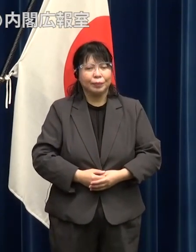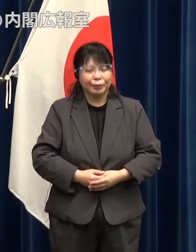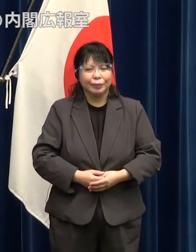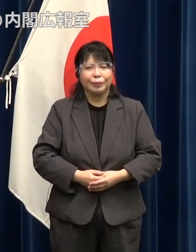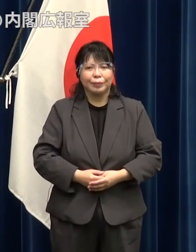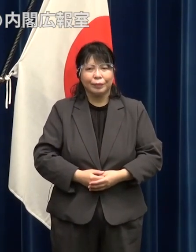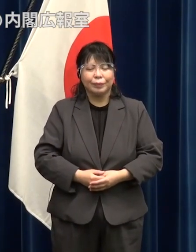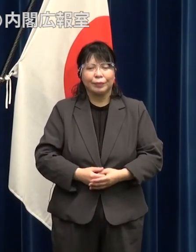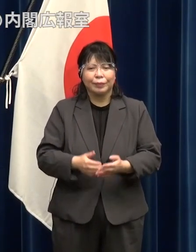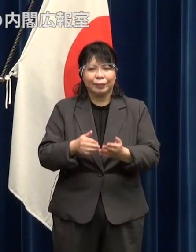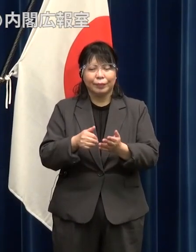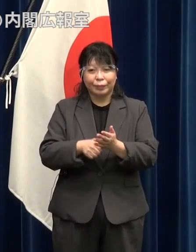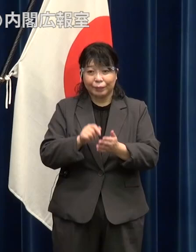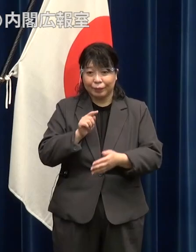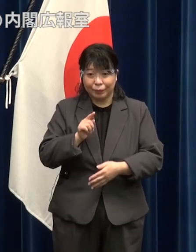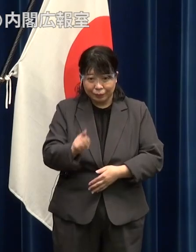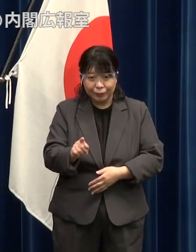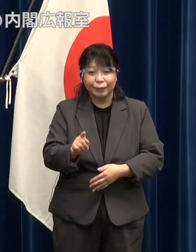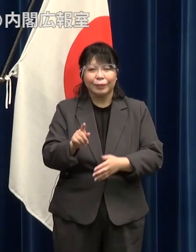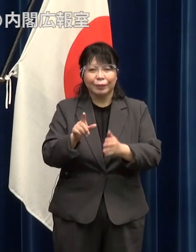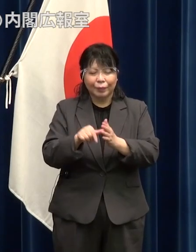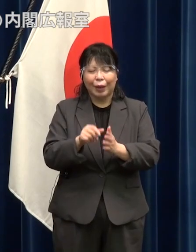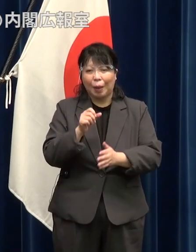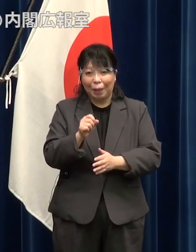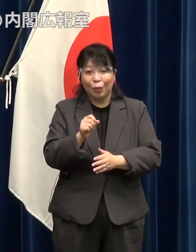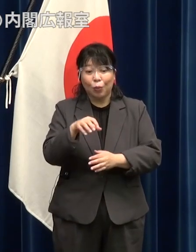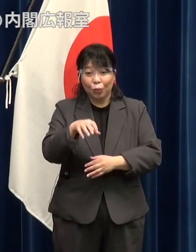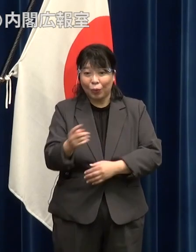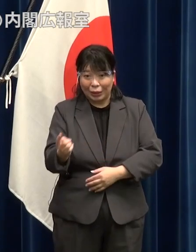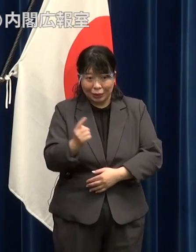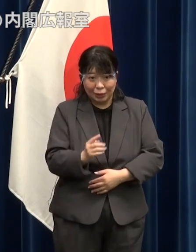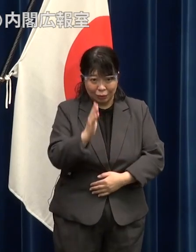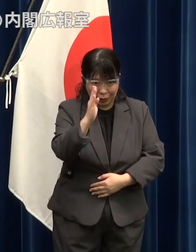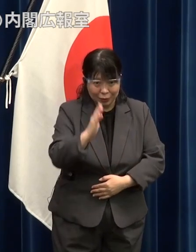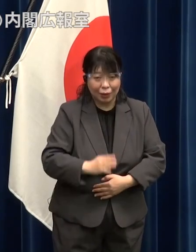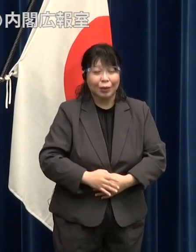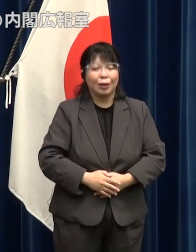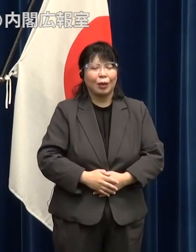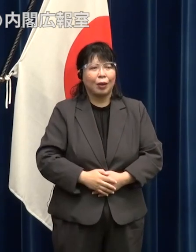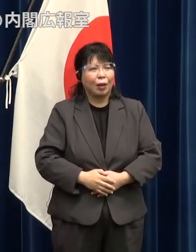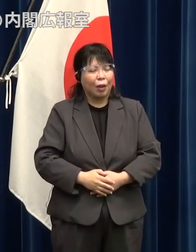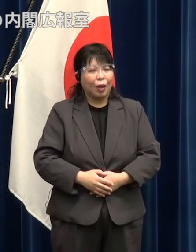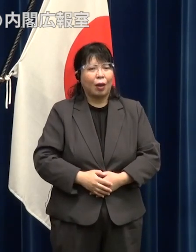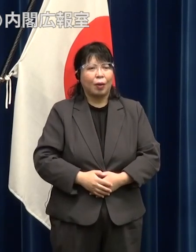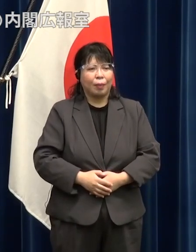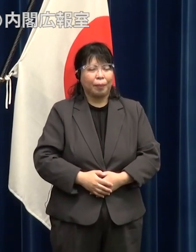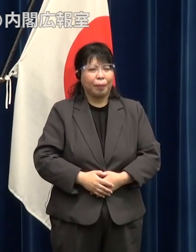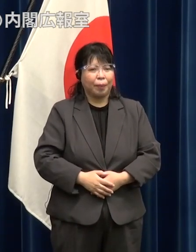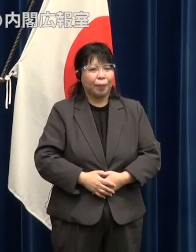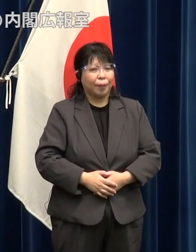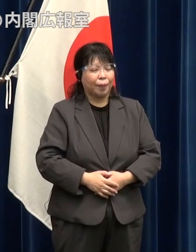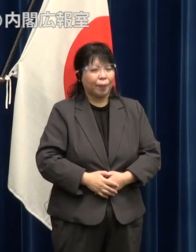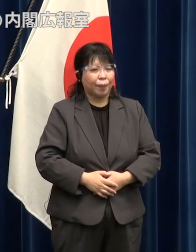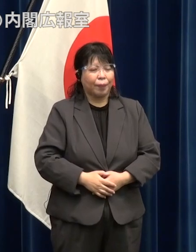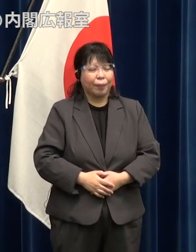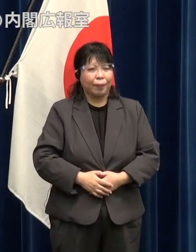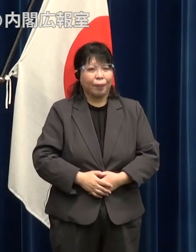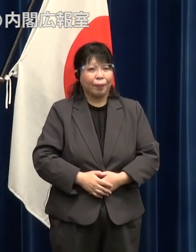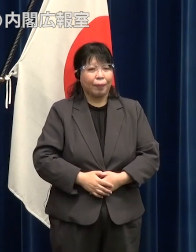ので、マイクにお進みください。それではフジテレビの瀬島さん。